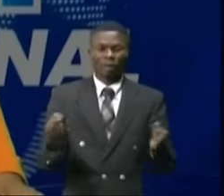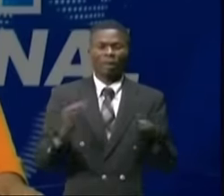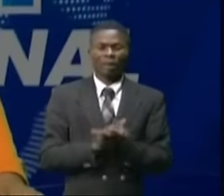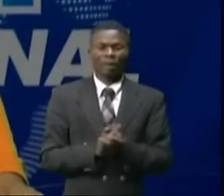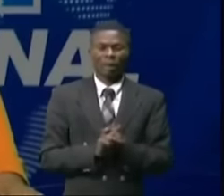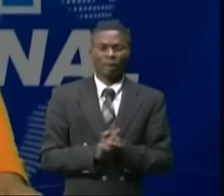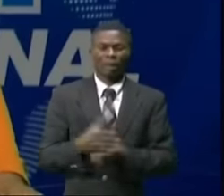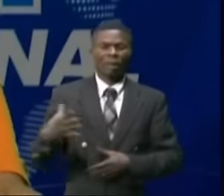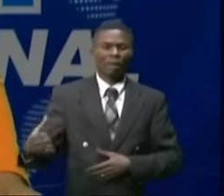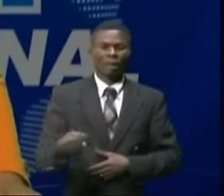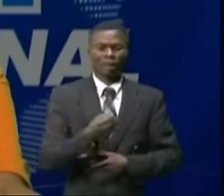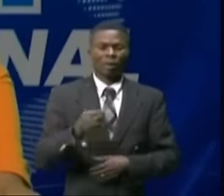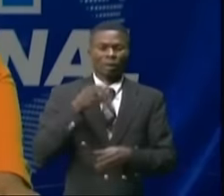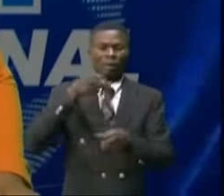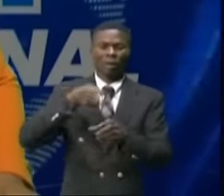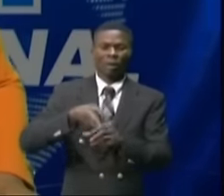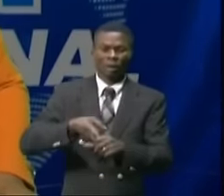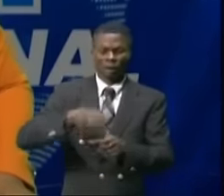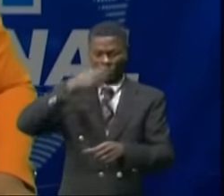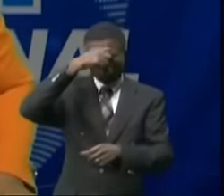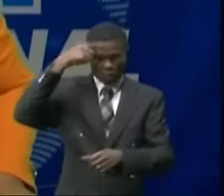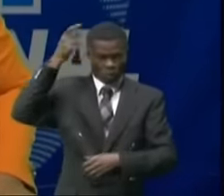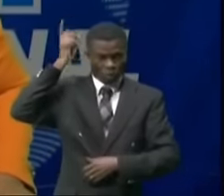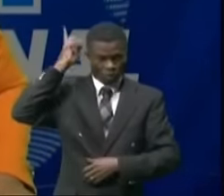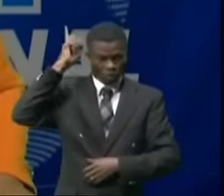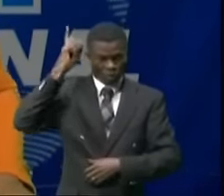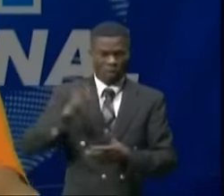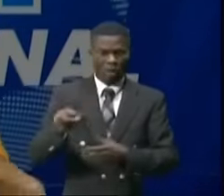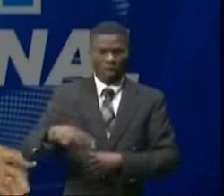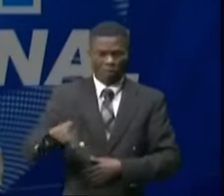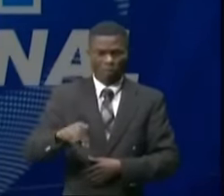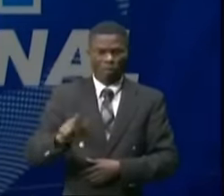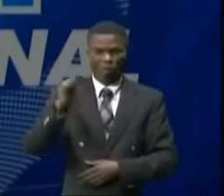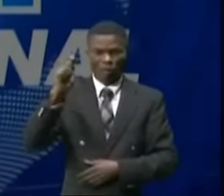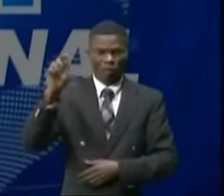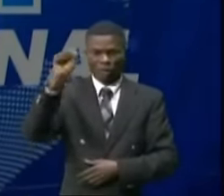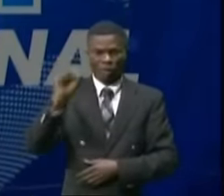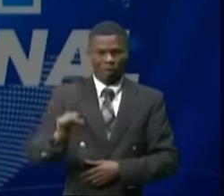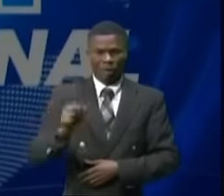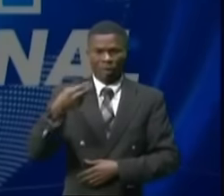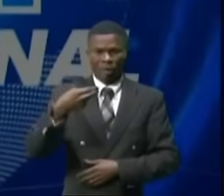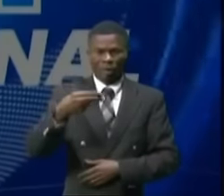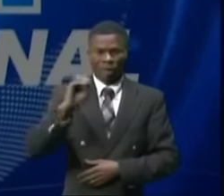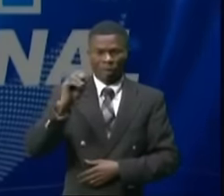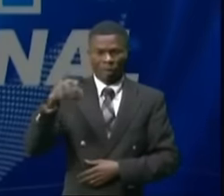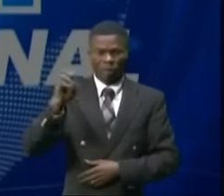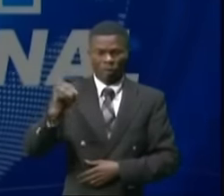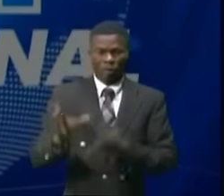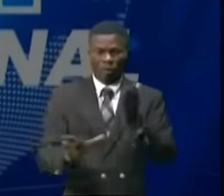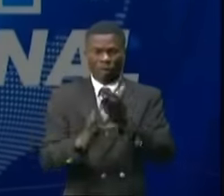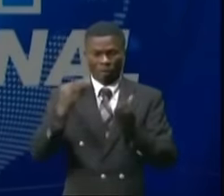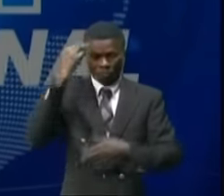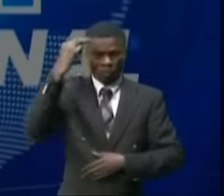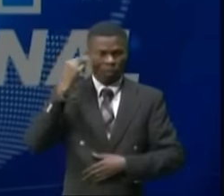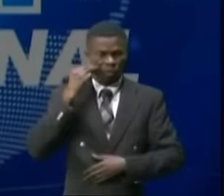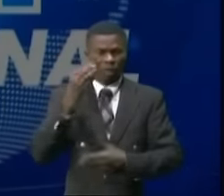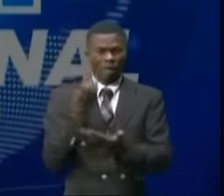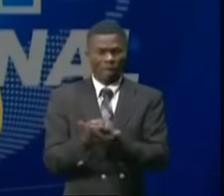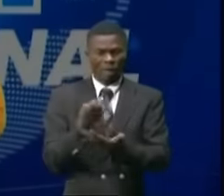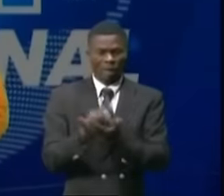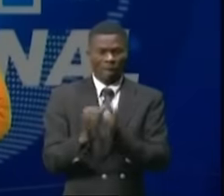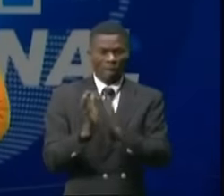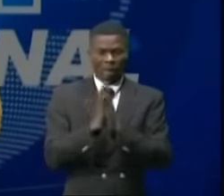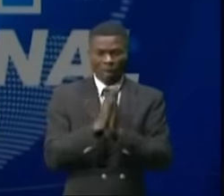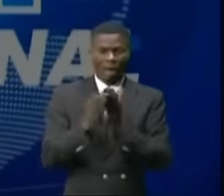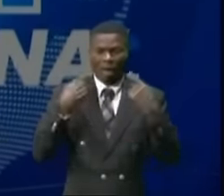crise de carburant dans la province de la Tchopo, le gouvernement s'est réuni et le vice-premier ministre, ministre de l'économie, a